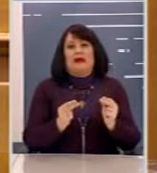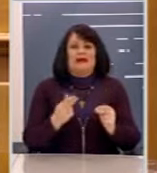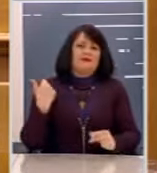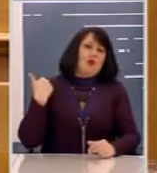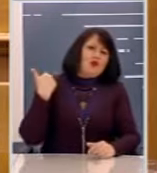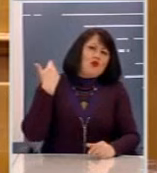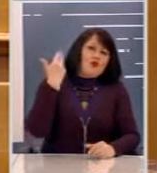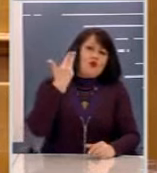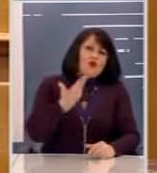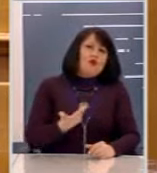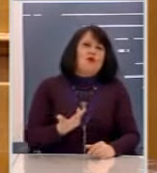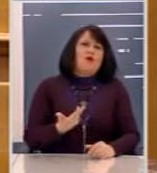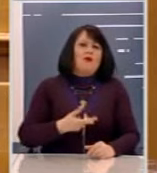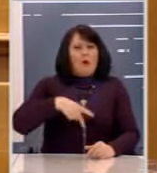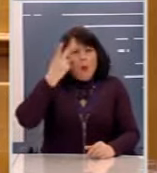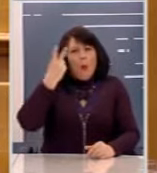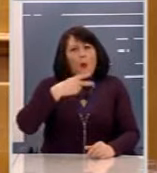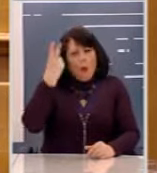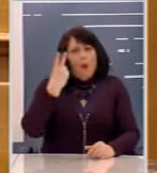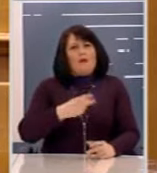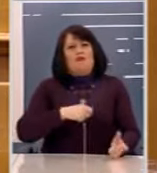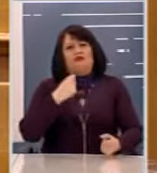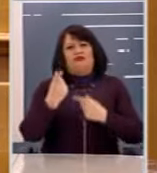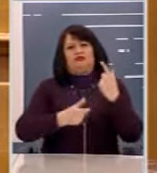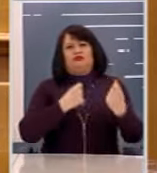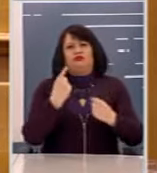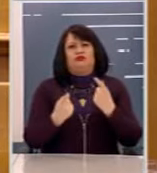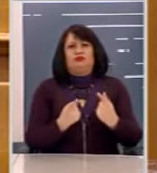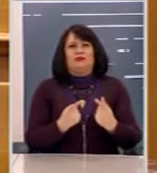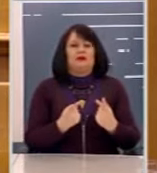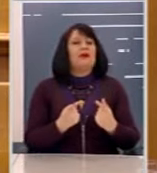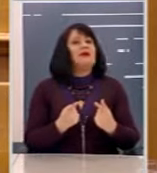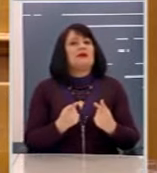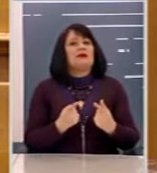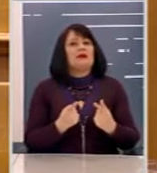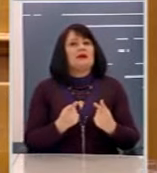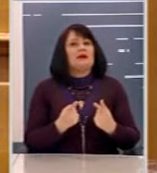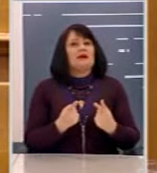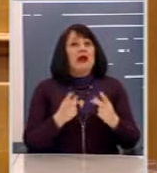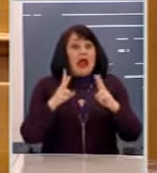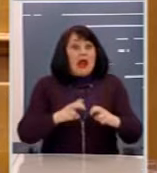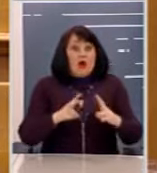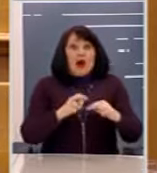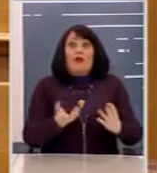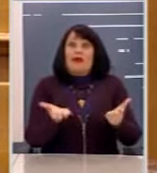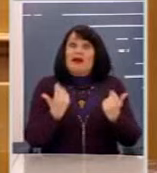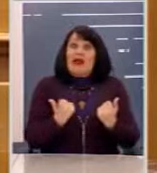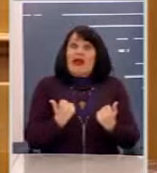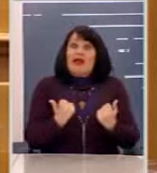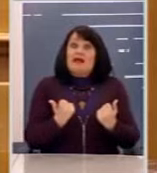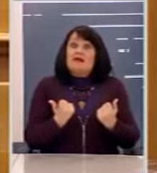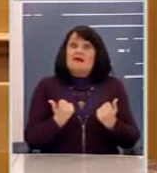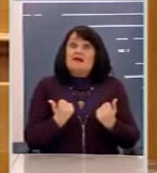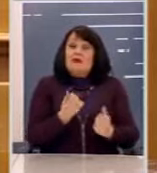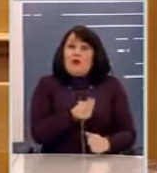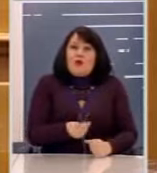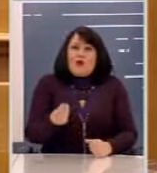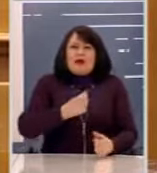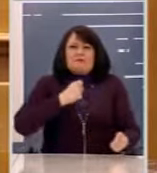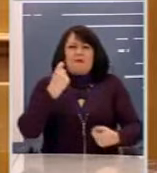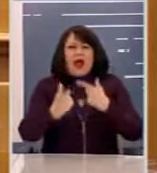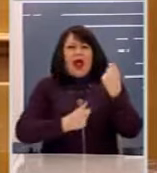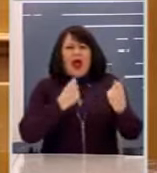περίοδου ασυδοσίας, έλλειψης μηχανισμών ελέγχου, προκλητής ζήτησης,